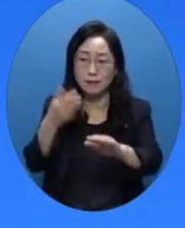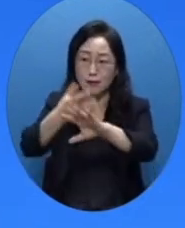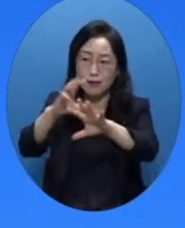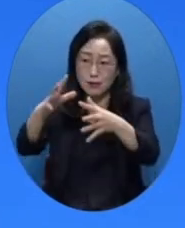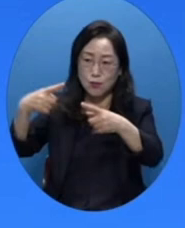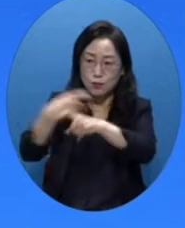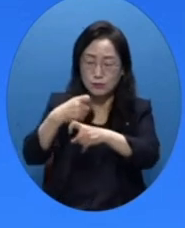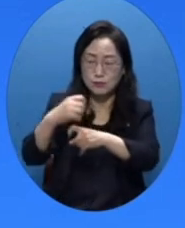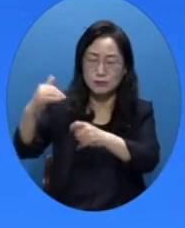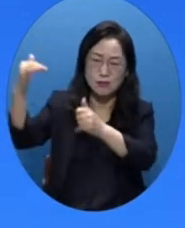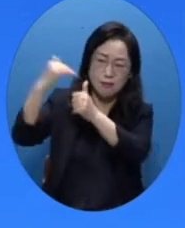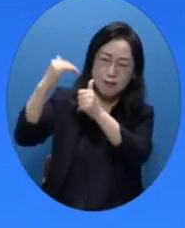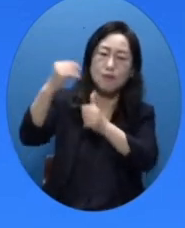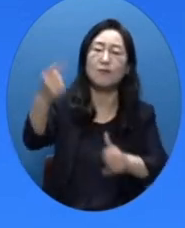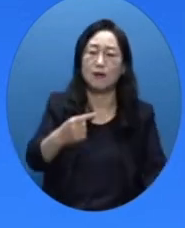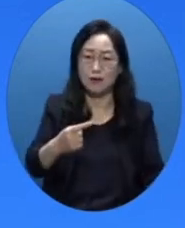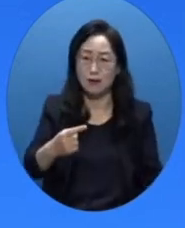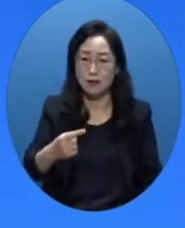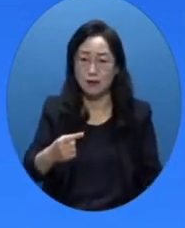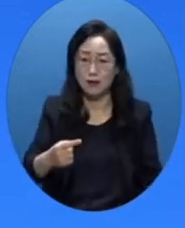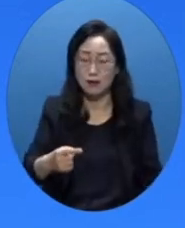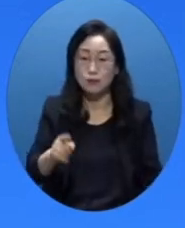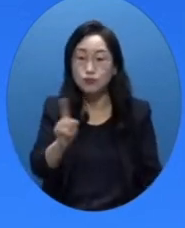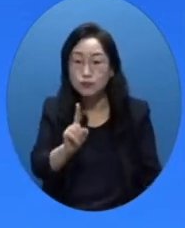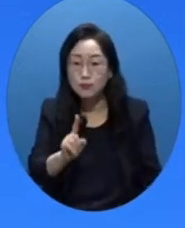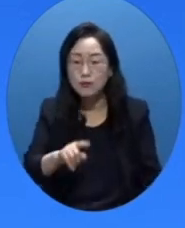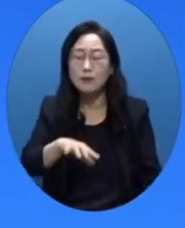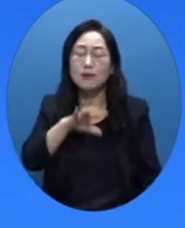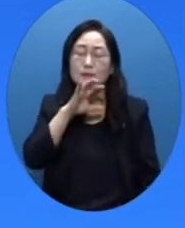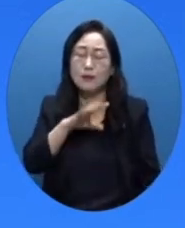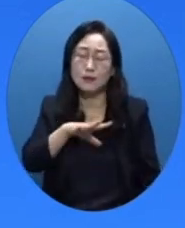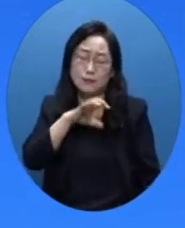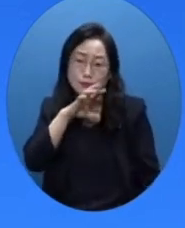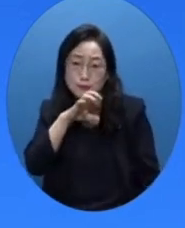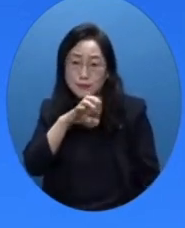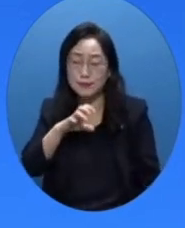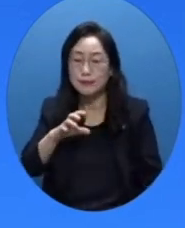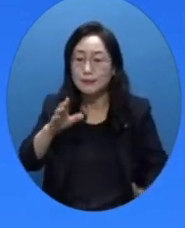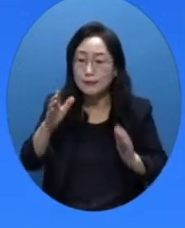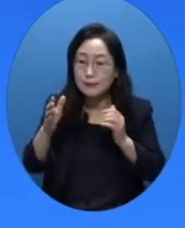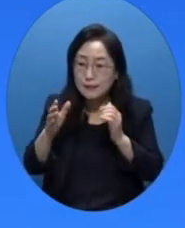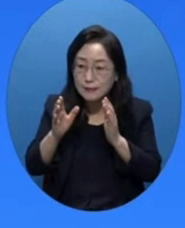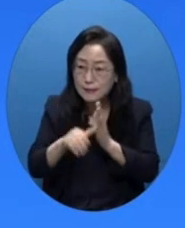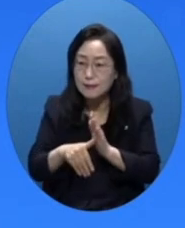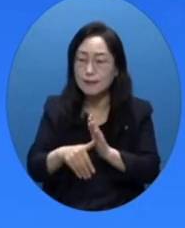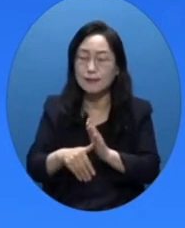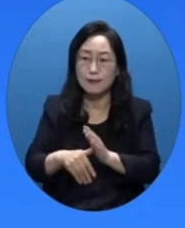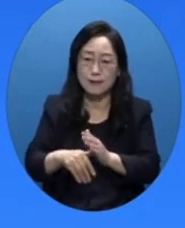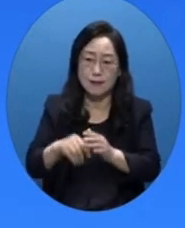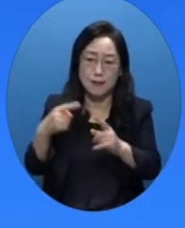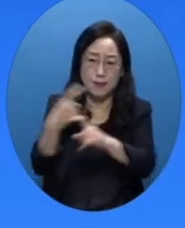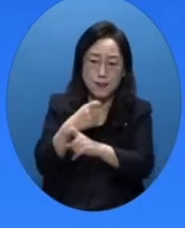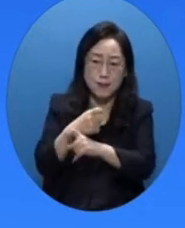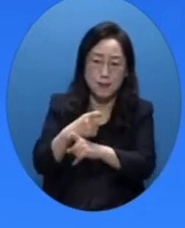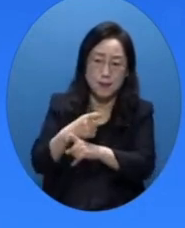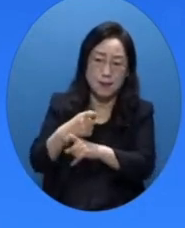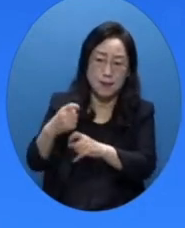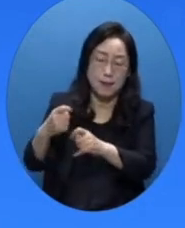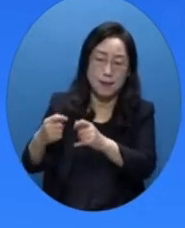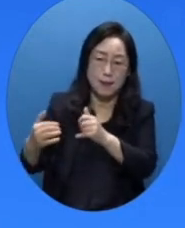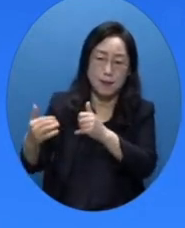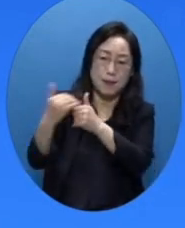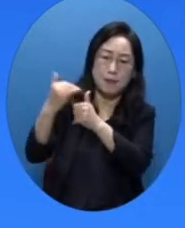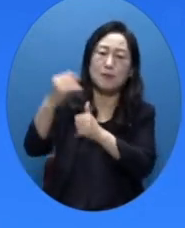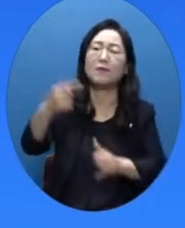것입니다. 원망과 불평은 악한 원수배가 쳐들어오는 통로입니다. 부정적인 생각에 잡힐